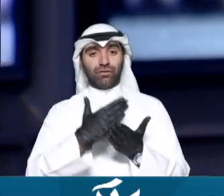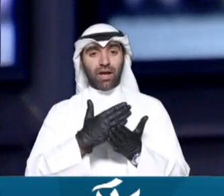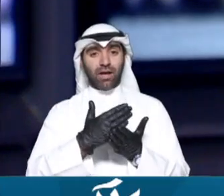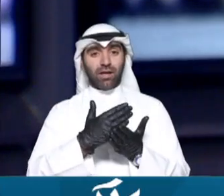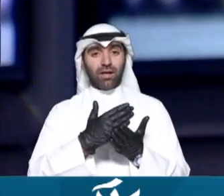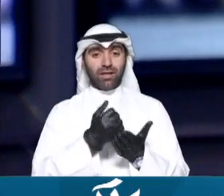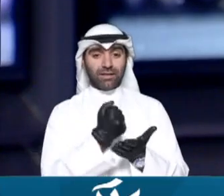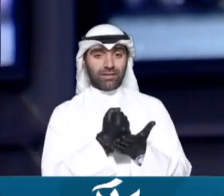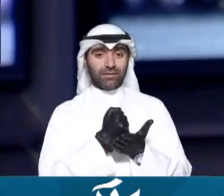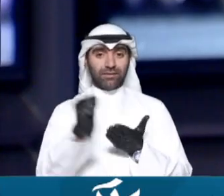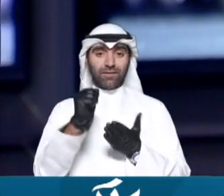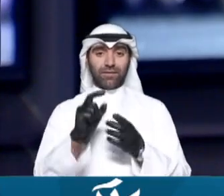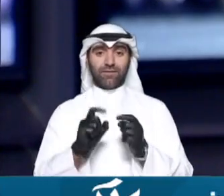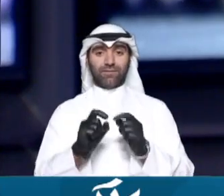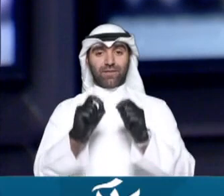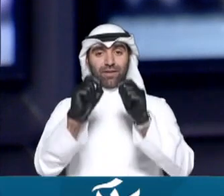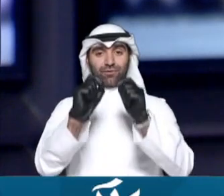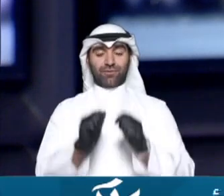الأرض أرض الله،